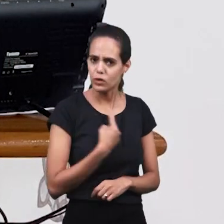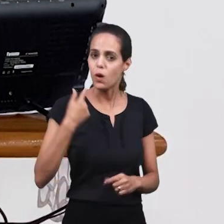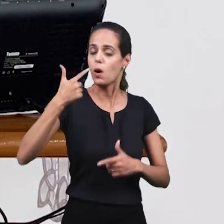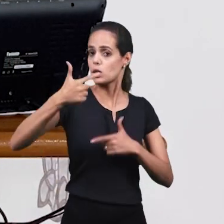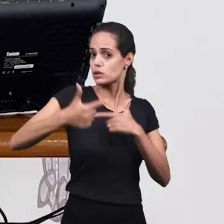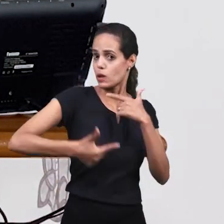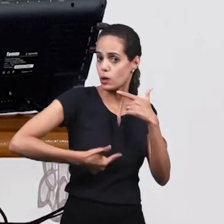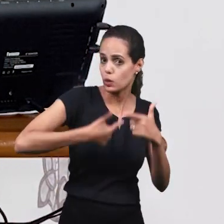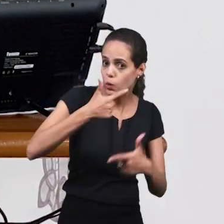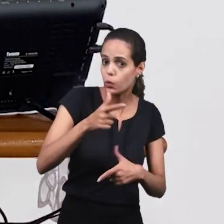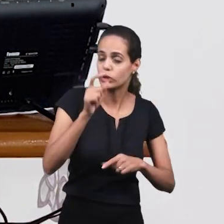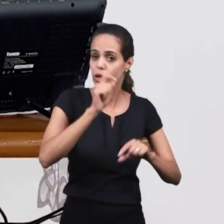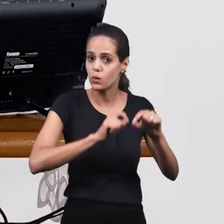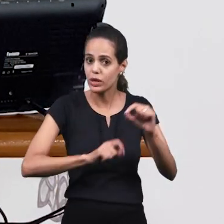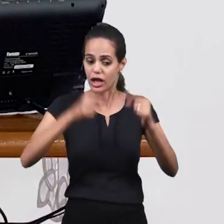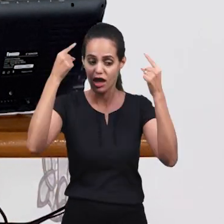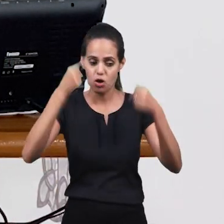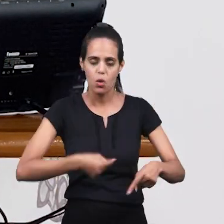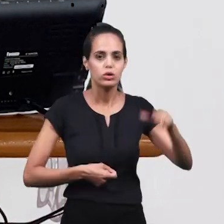contre les